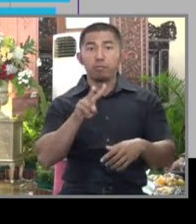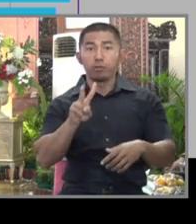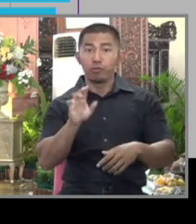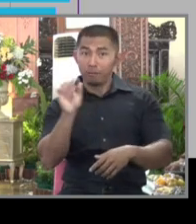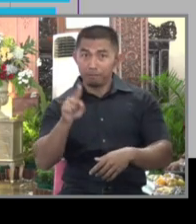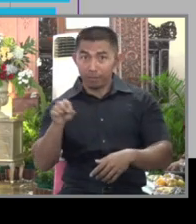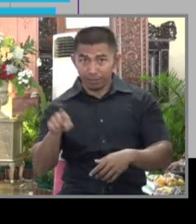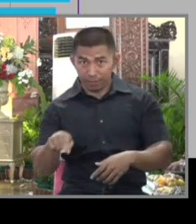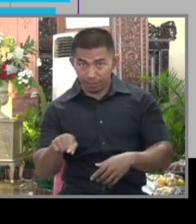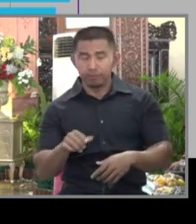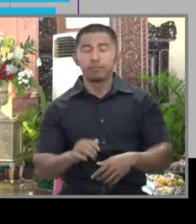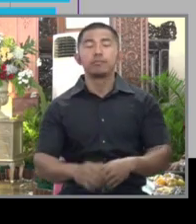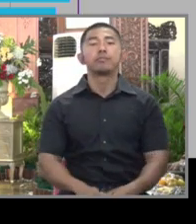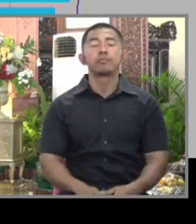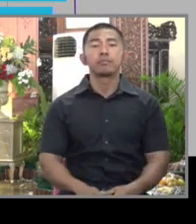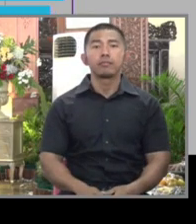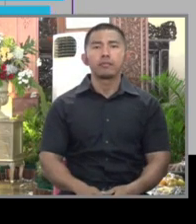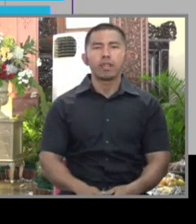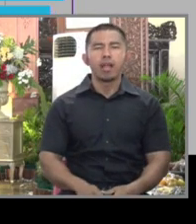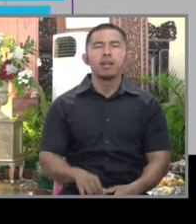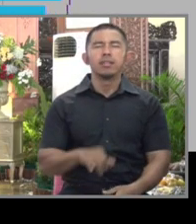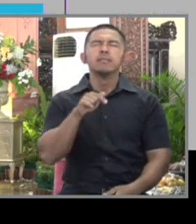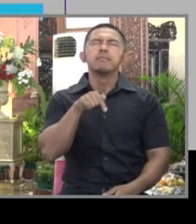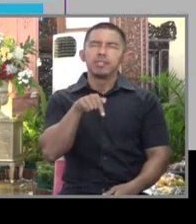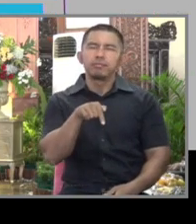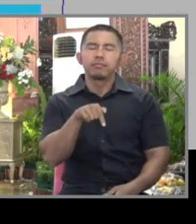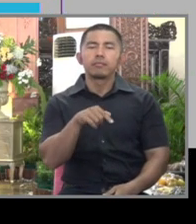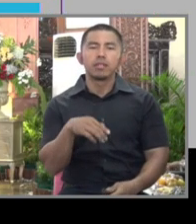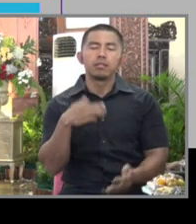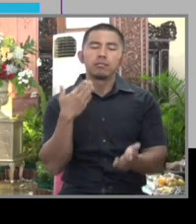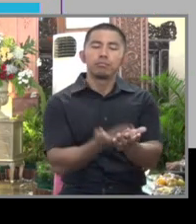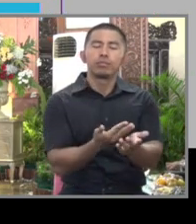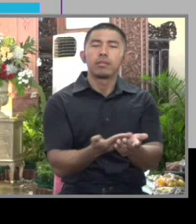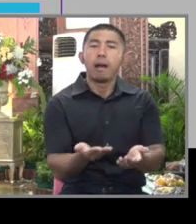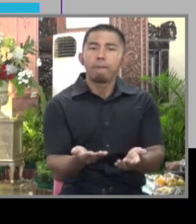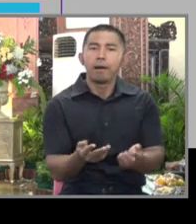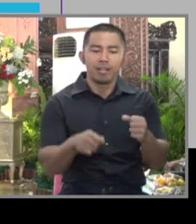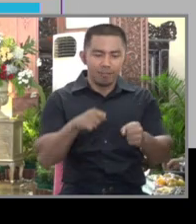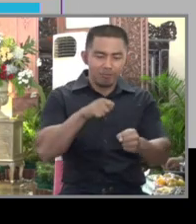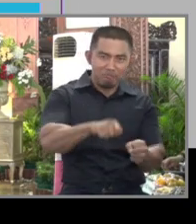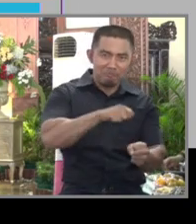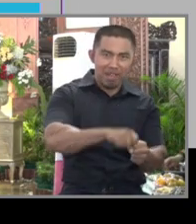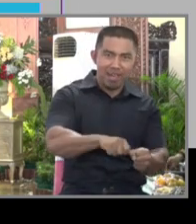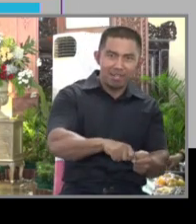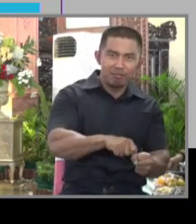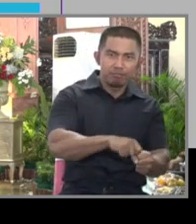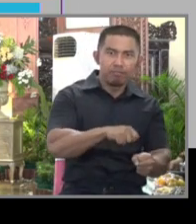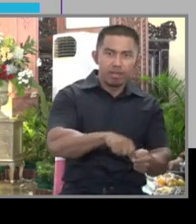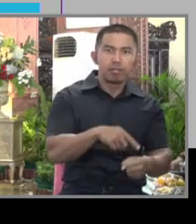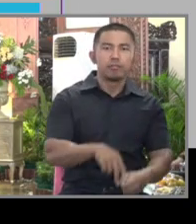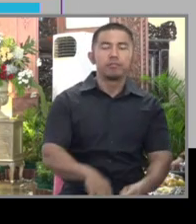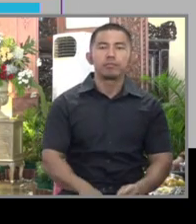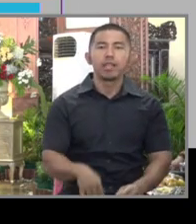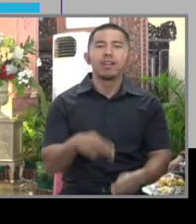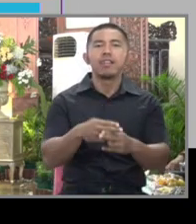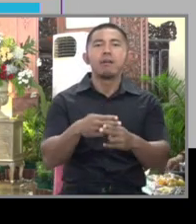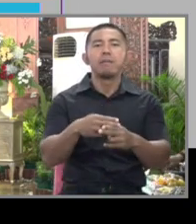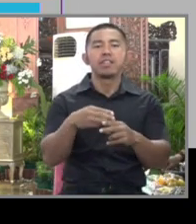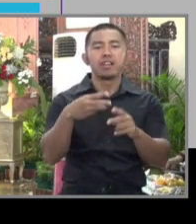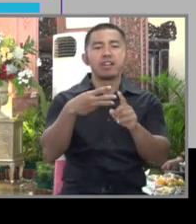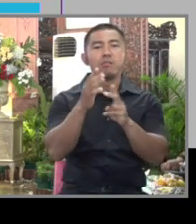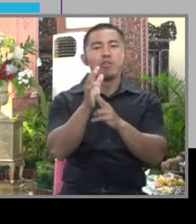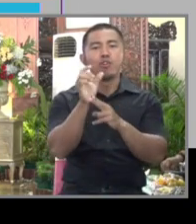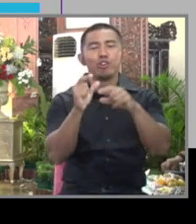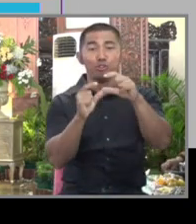7,22%. Kondisi ini menunjukkan bahwa Kabupaten Jepara sedang berada dalam sebuah kondisi yang disebut dengan bonus